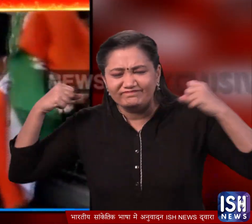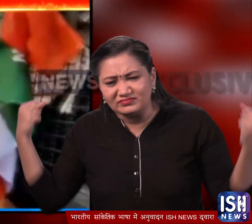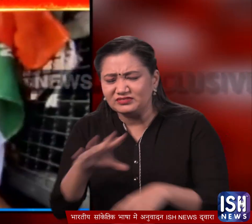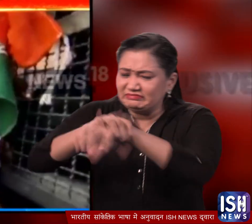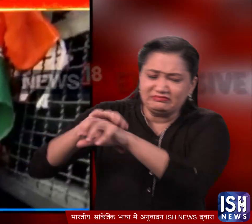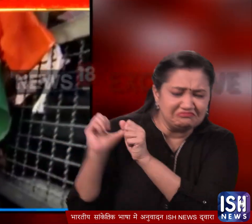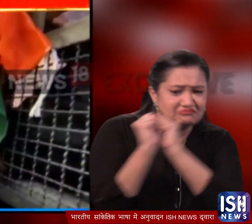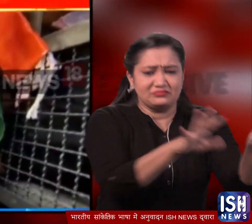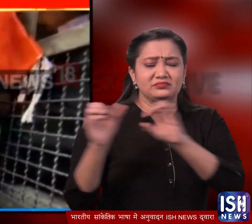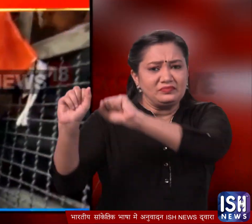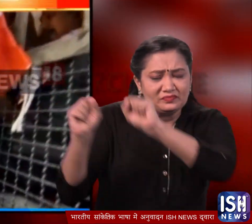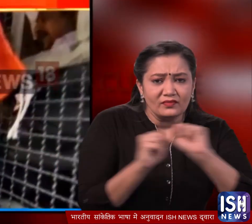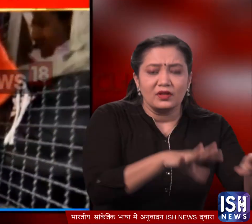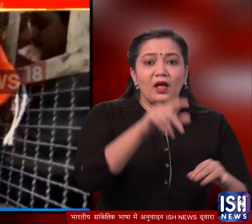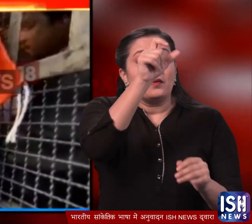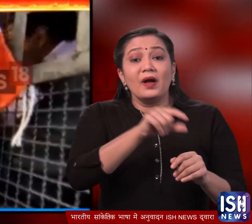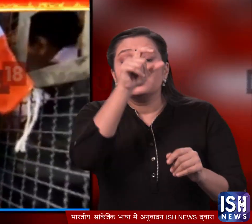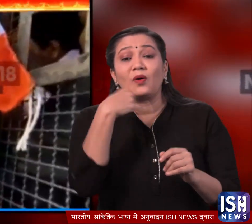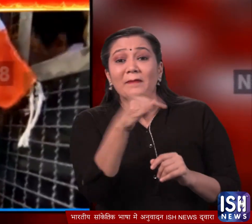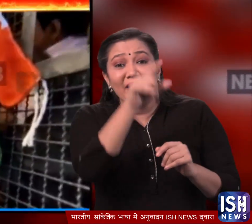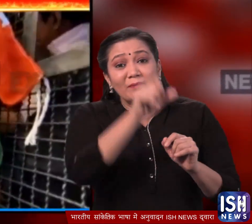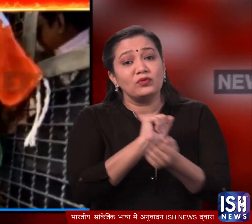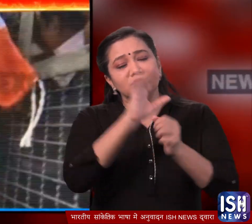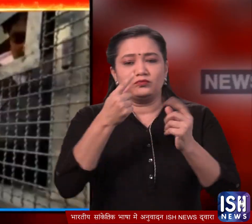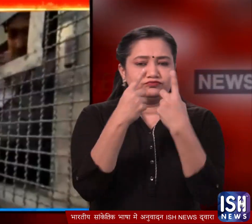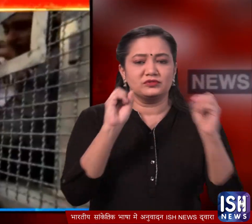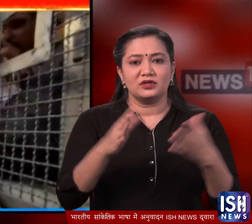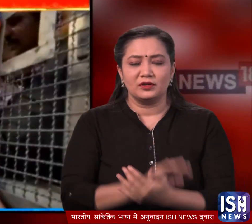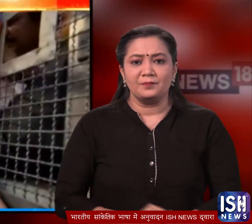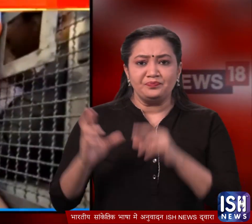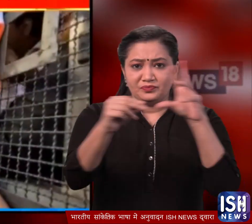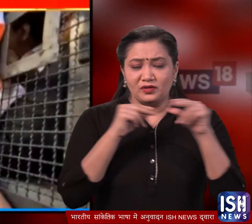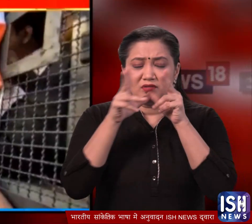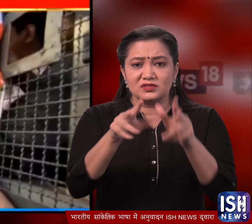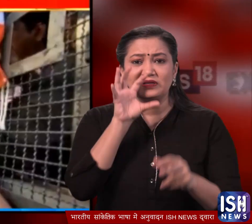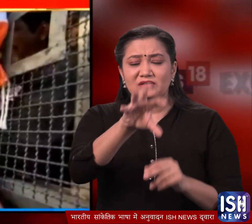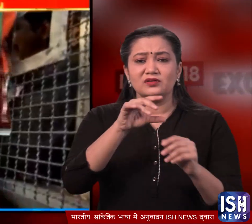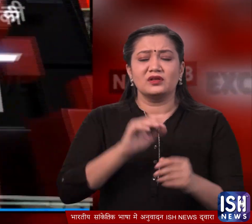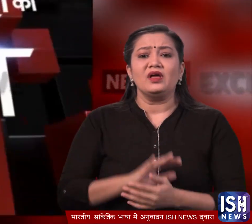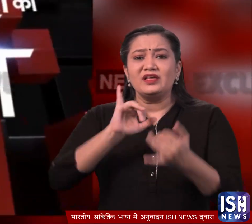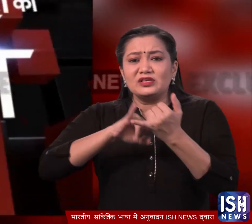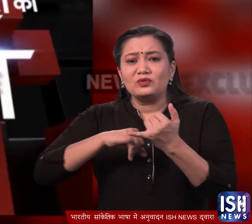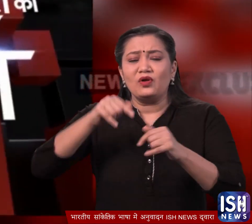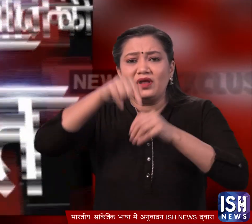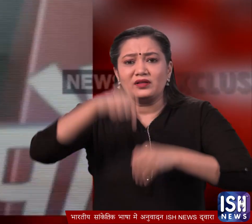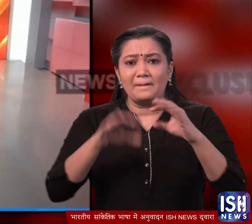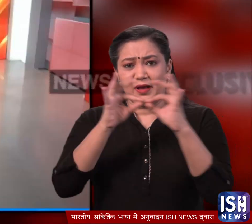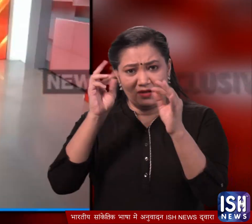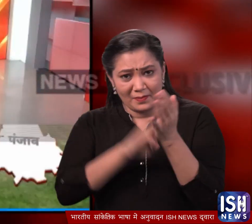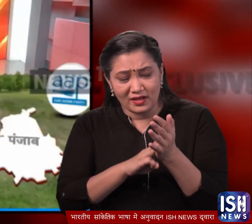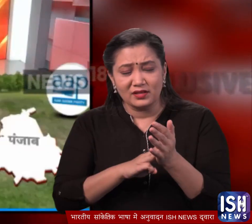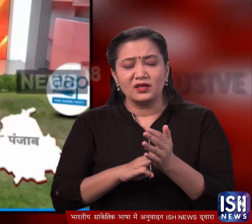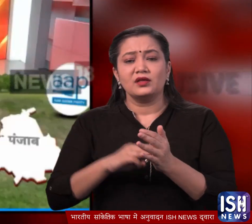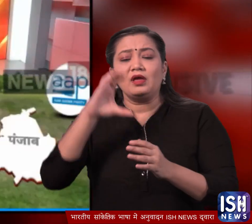नतीजा ये हुआ कि पुलिस वालों को उन्हें अपनी गाड़ी में बिठाने के लिए खूब पसीना बहाना पड़ा। इस बीच आरोपी पुलिस वाले के खिलाफ जांच शुरू हो गई। सूत्रों के